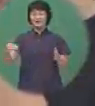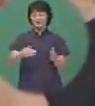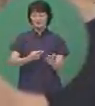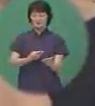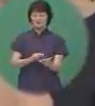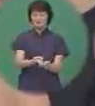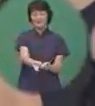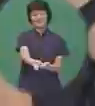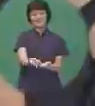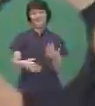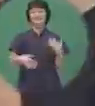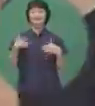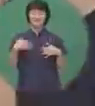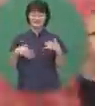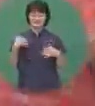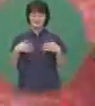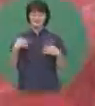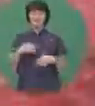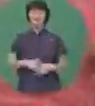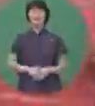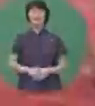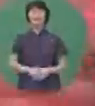にしたのが楽しかったです。